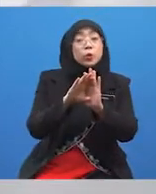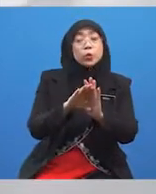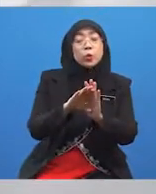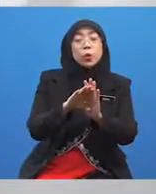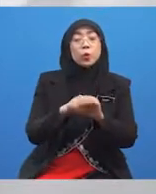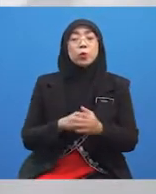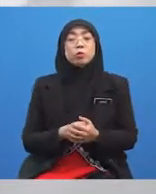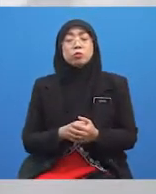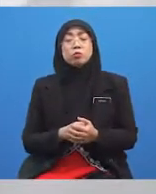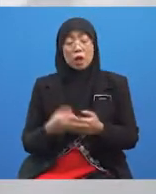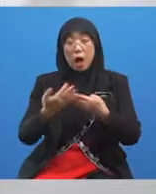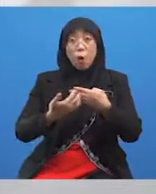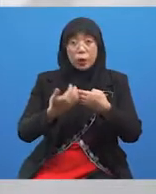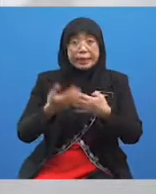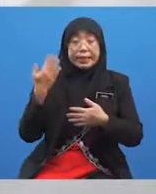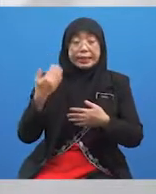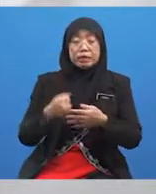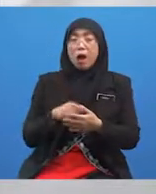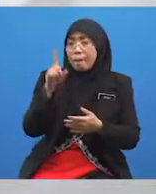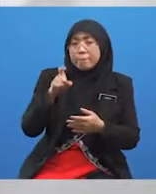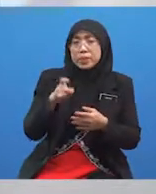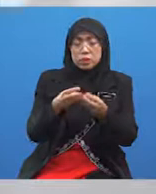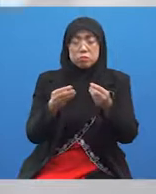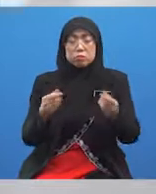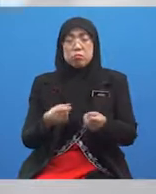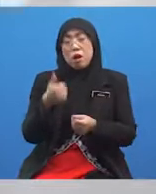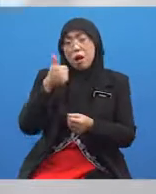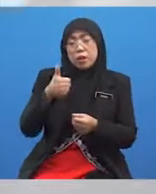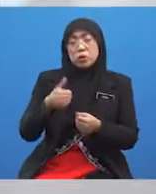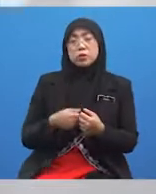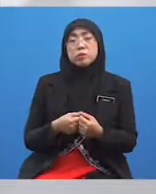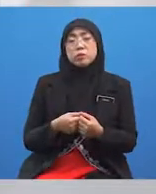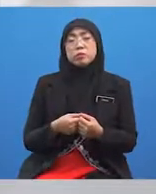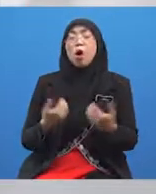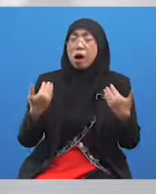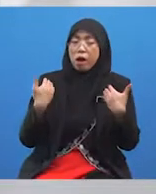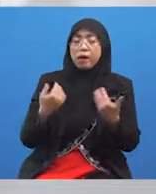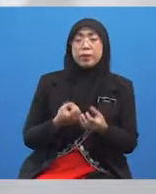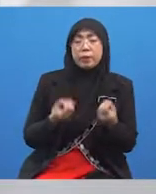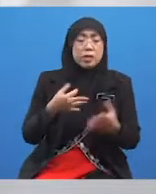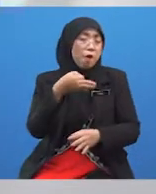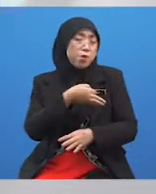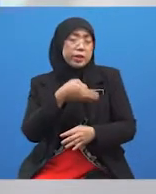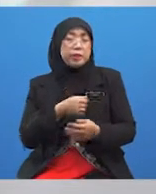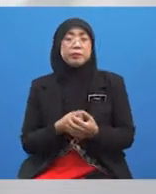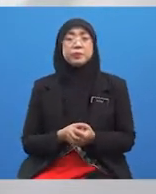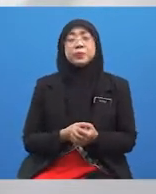pengurus mendapati tepung yang digunakan mestilah tinggi protein dan berkualiti bagi pengeluaran roti yang akan